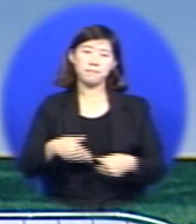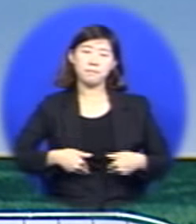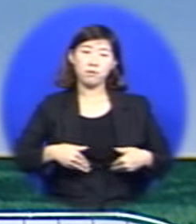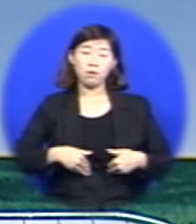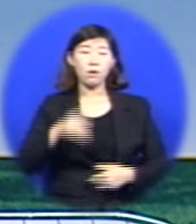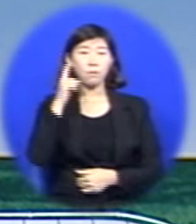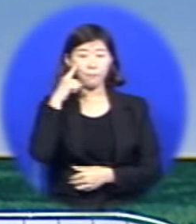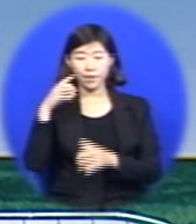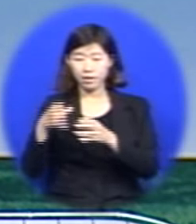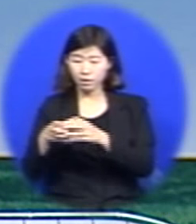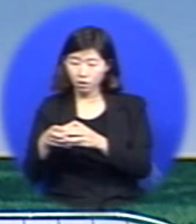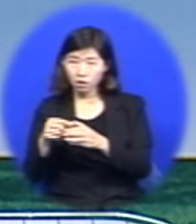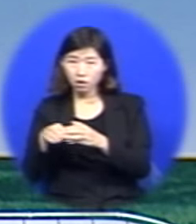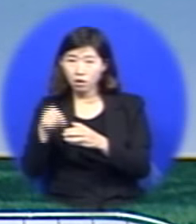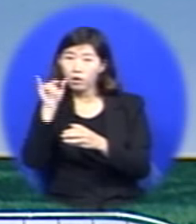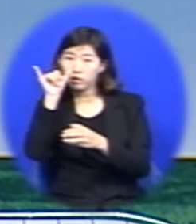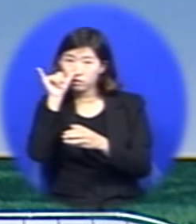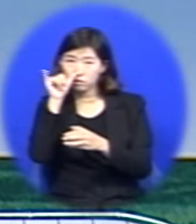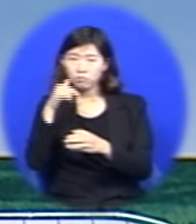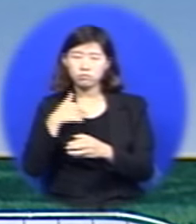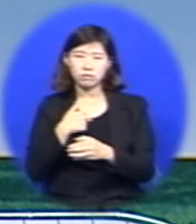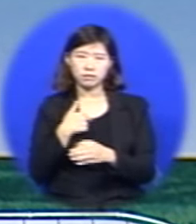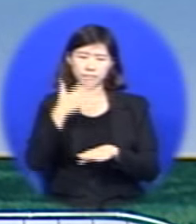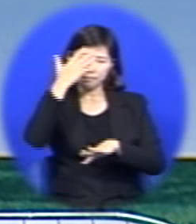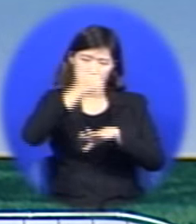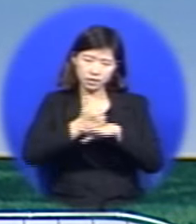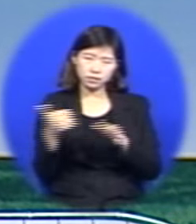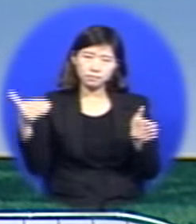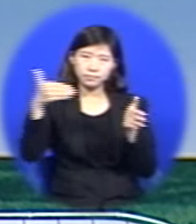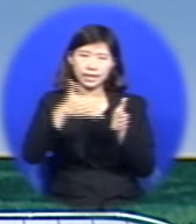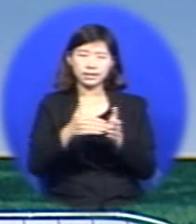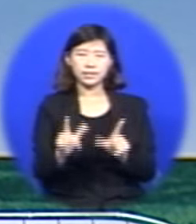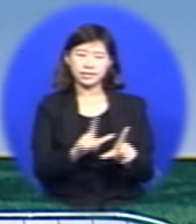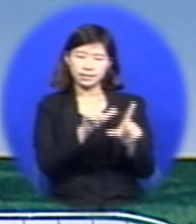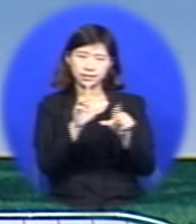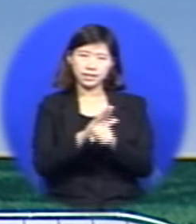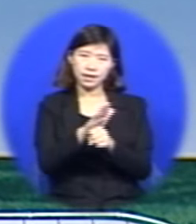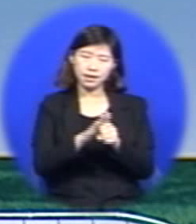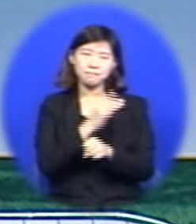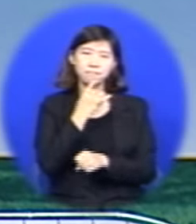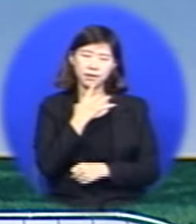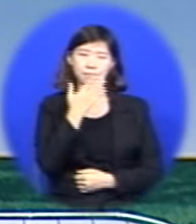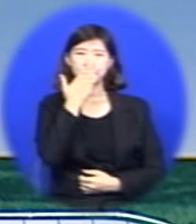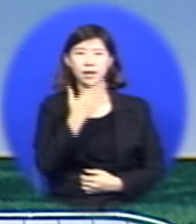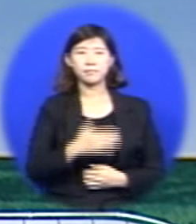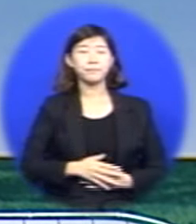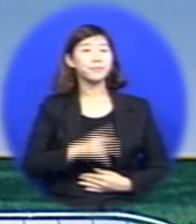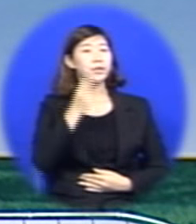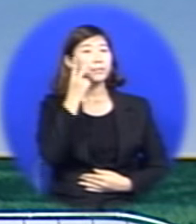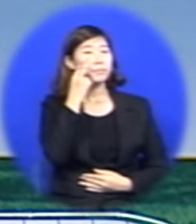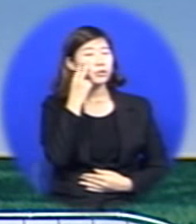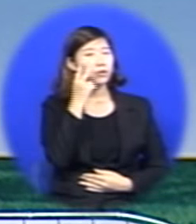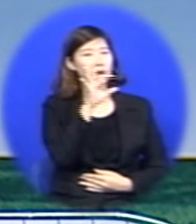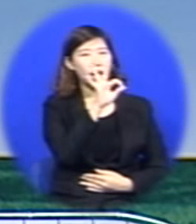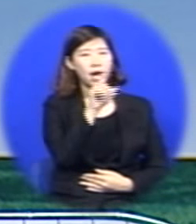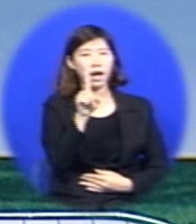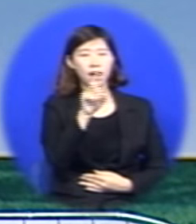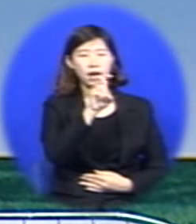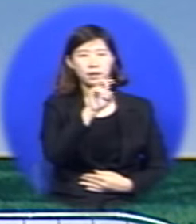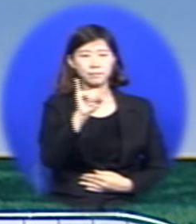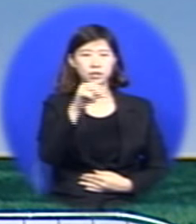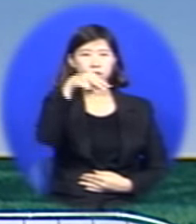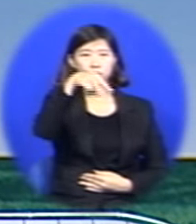있어야 우리가 끝까지 사랑만 하며 살 수 있기 때문에. 미국에 가면 아미시 공동체라고